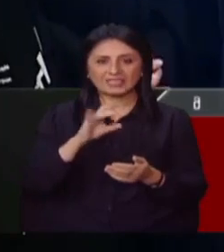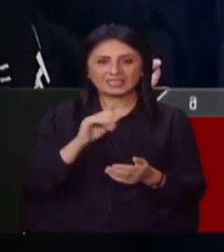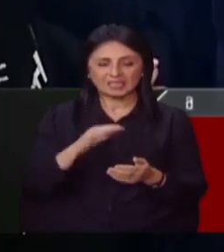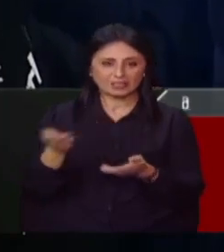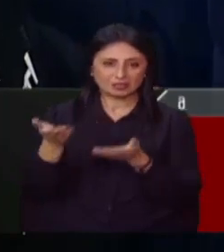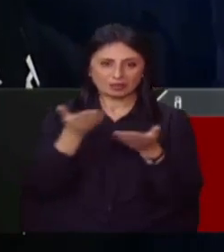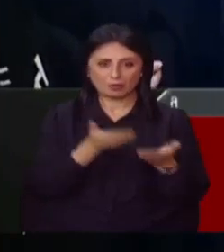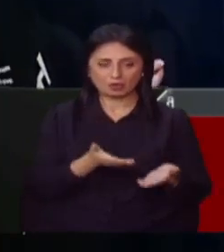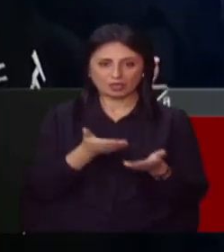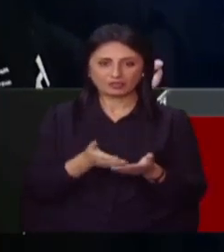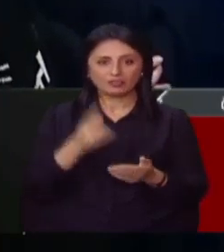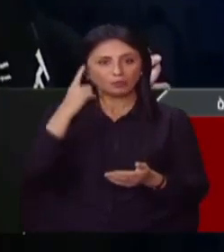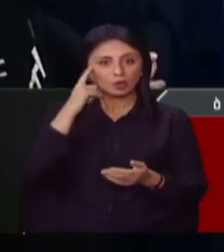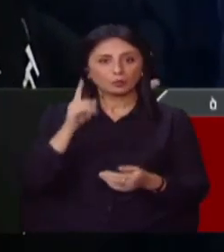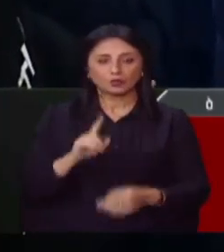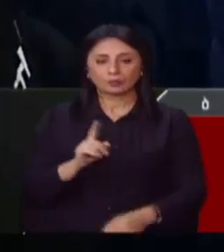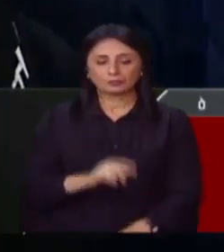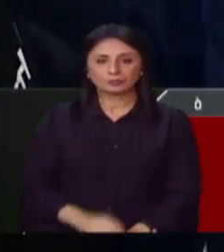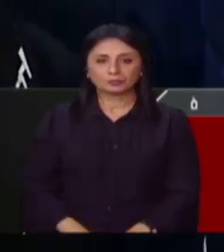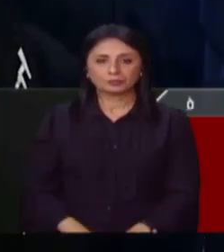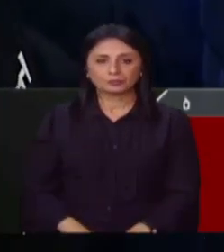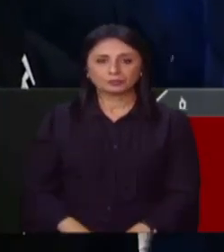utanas. Da, picroc,